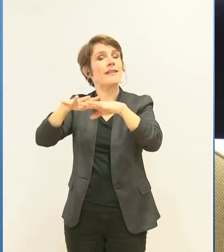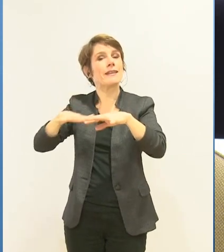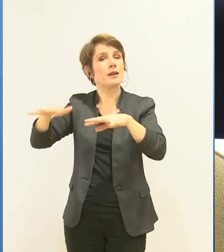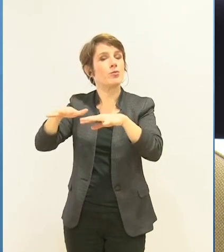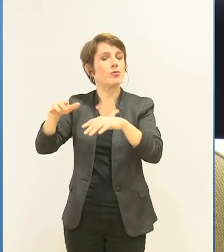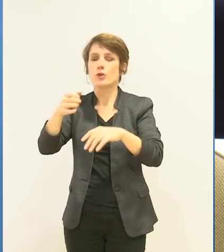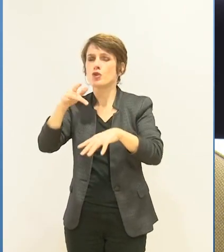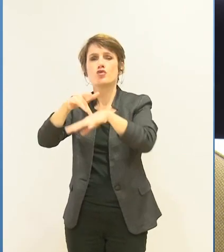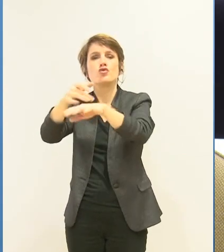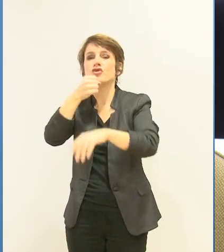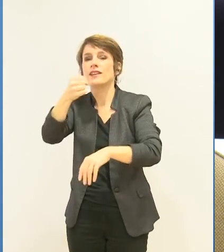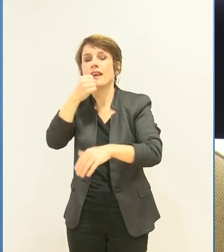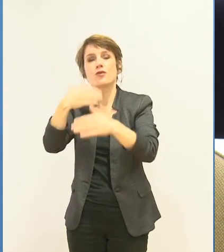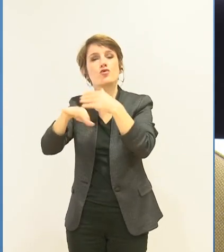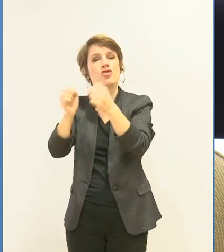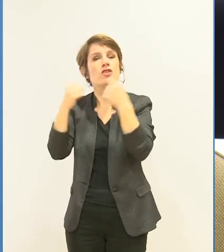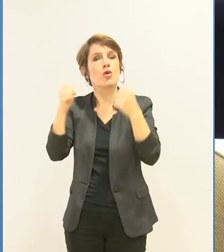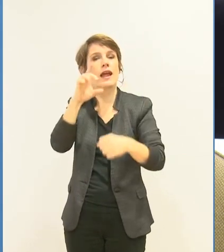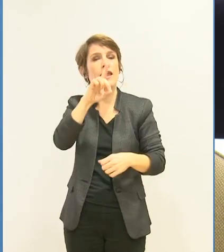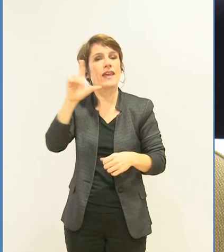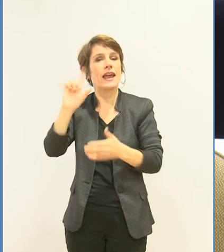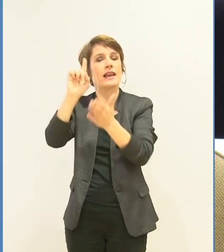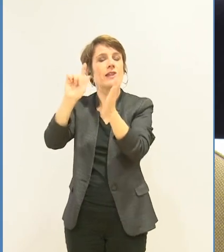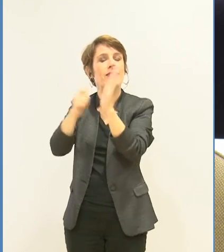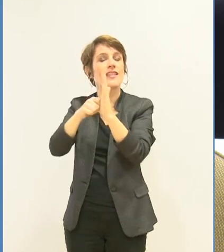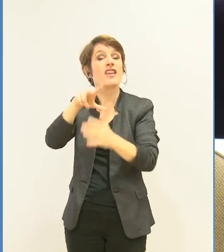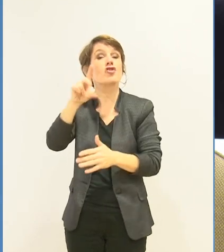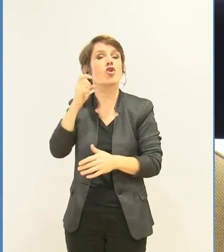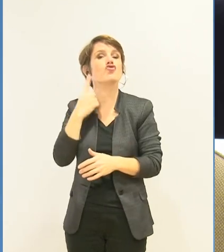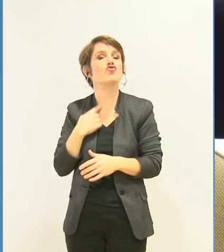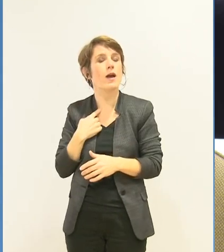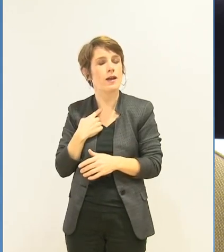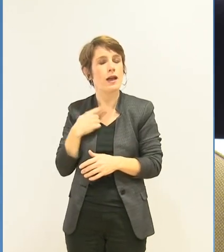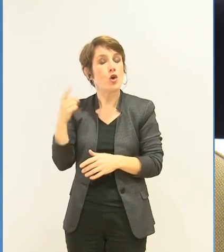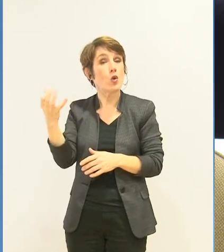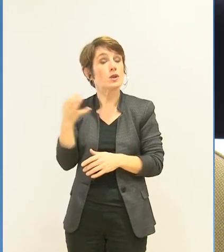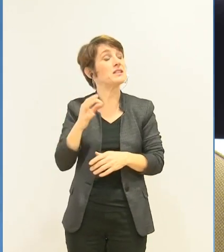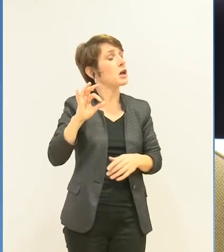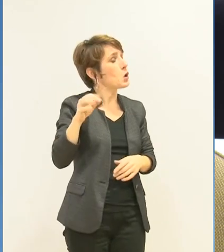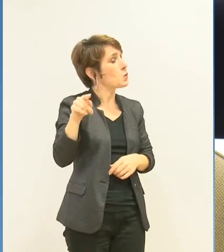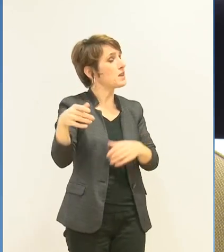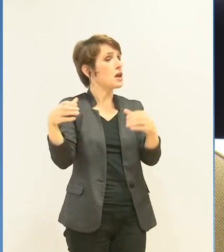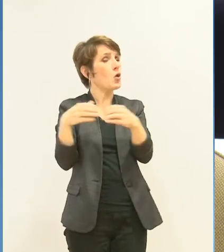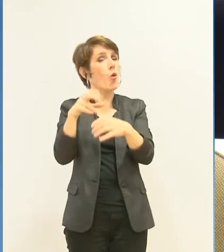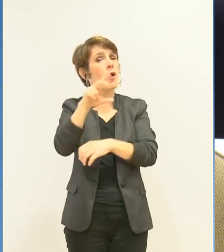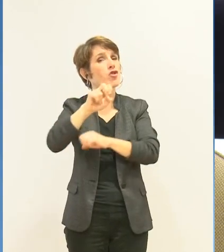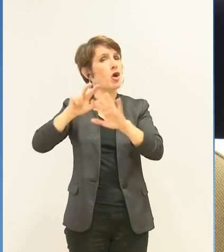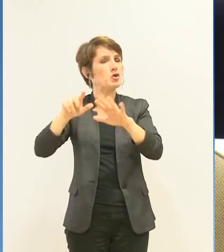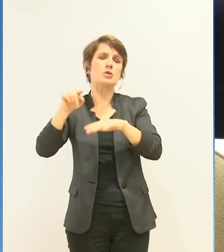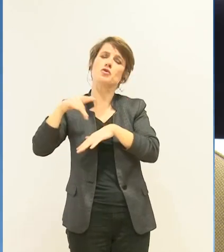dauphiné libéré du 30 juin indique on ne peut pas ignorer le travail qu'ils font c'est utile pour les habitants